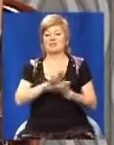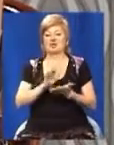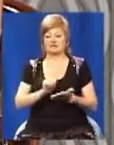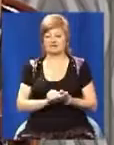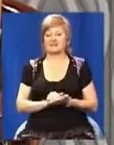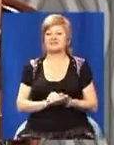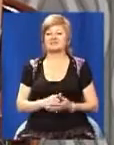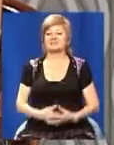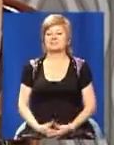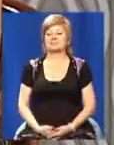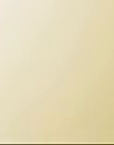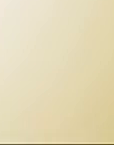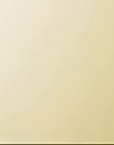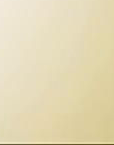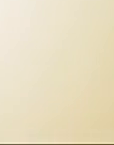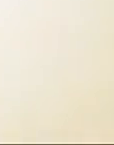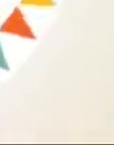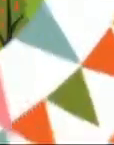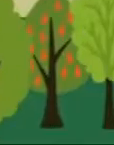нього ми і